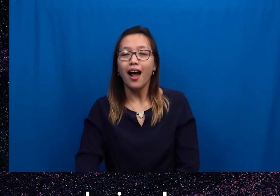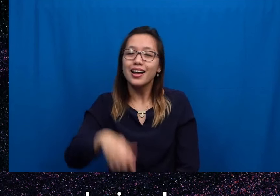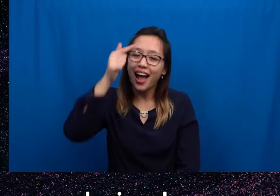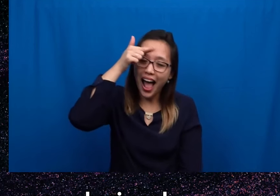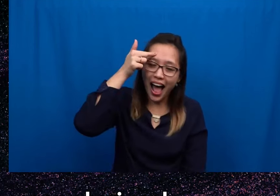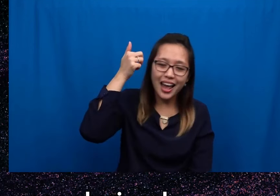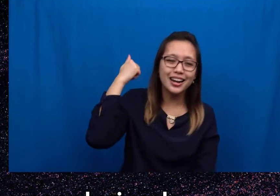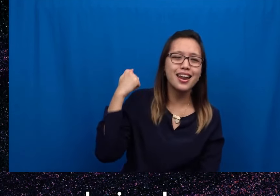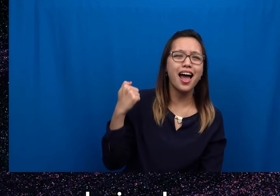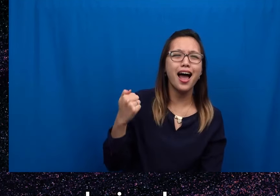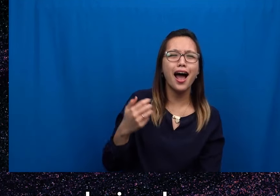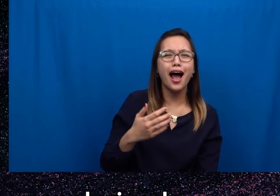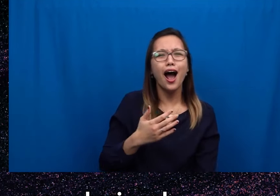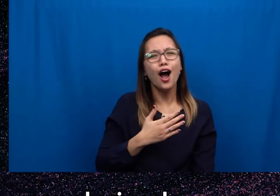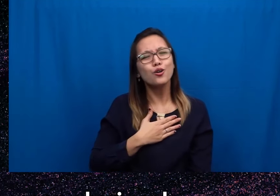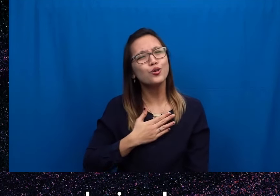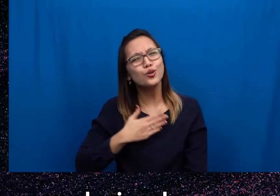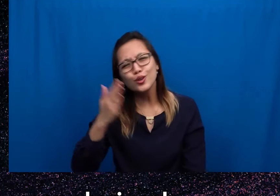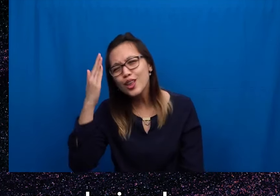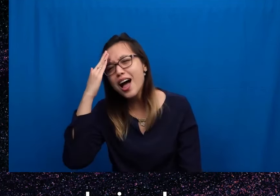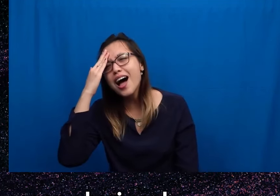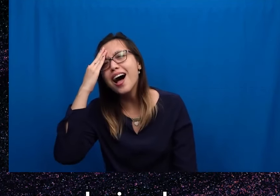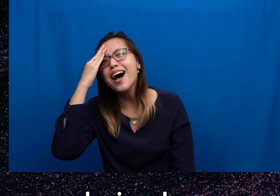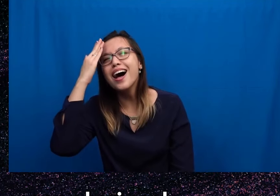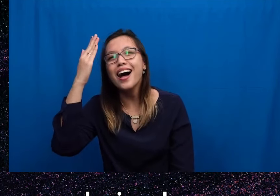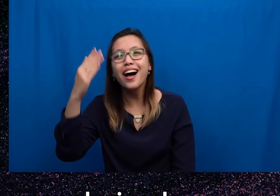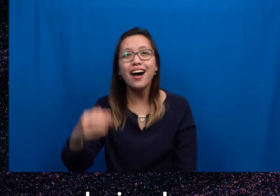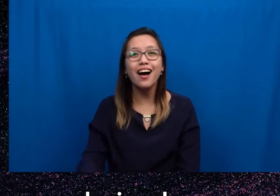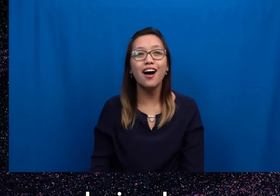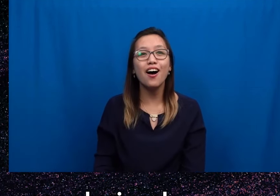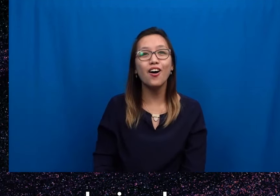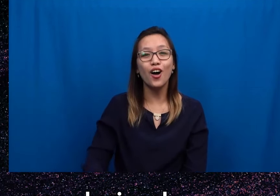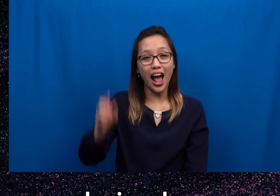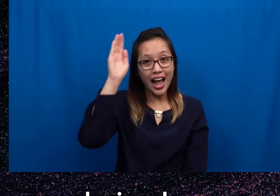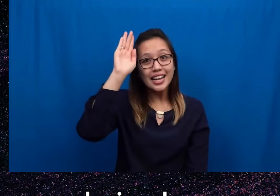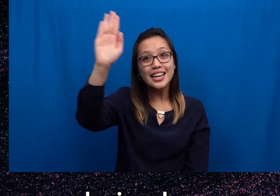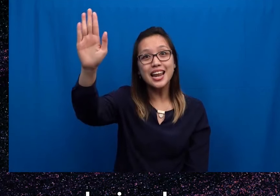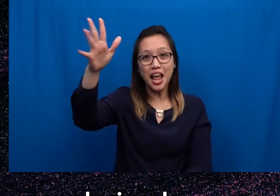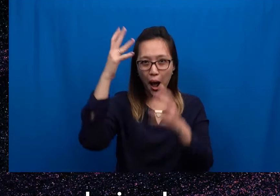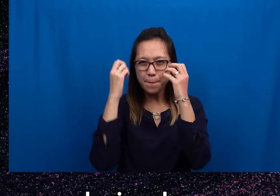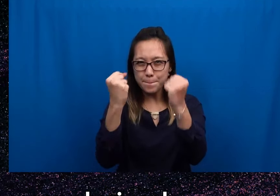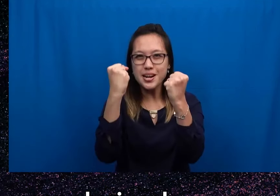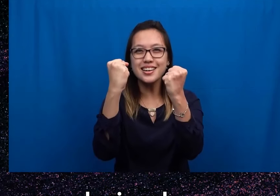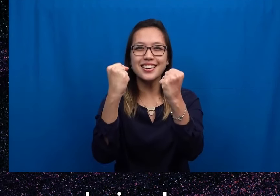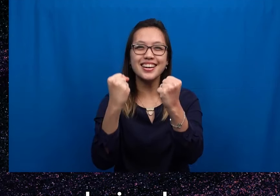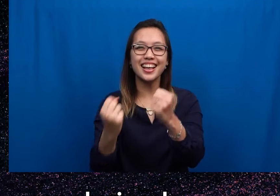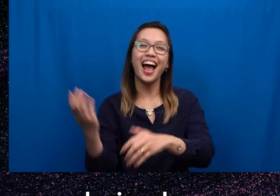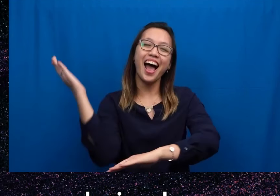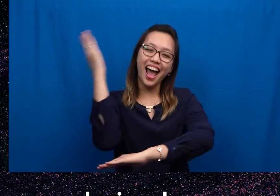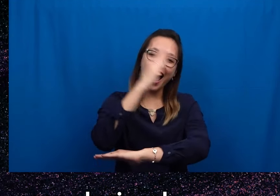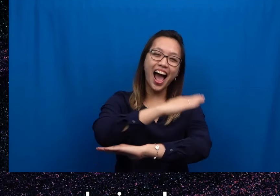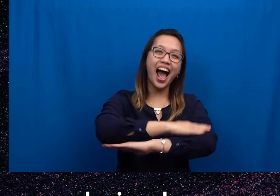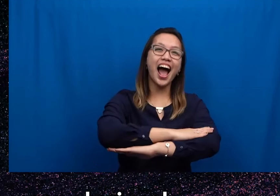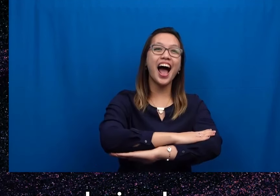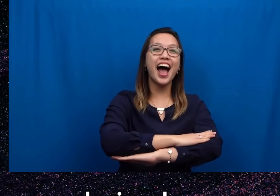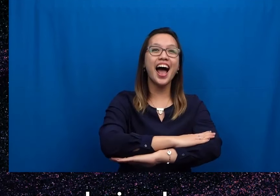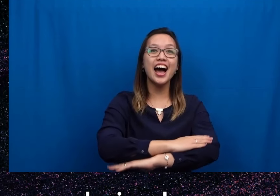gentar, karena ku tahu Dia